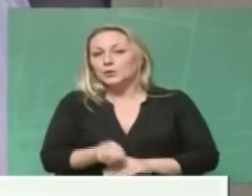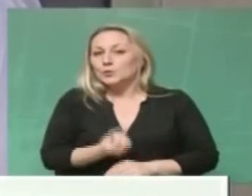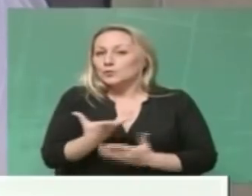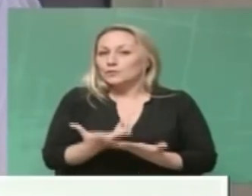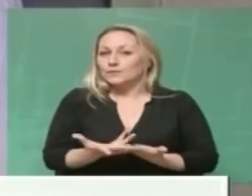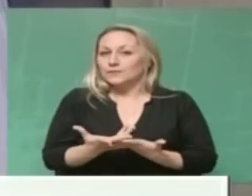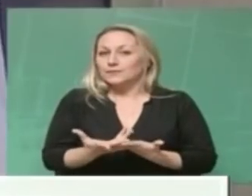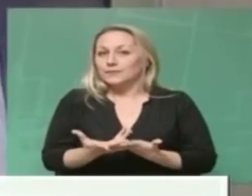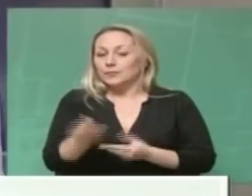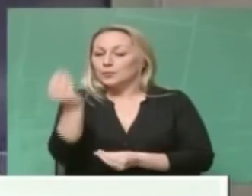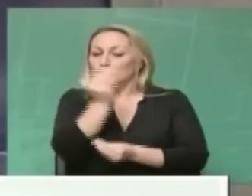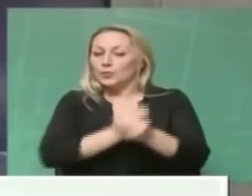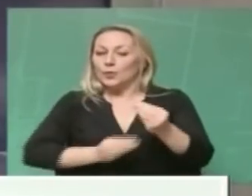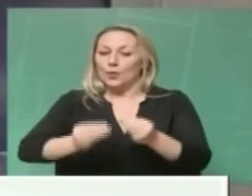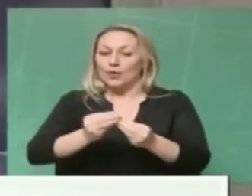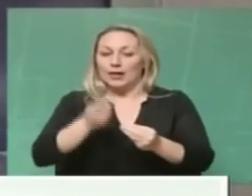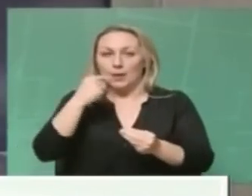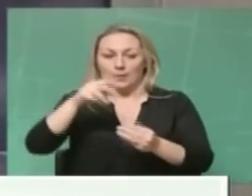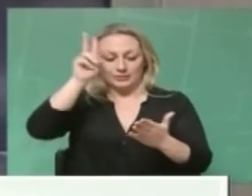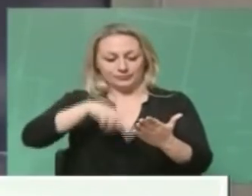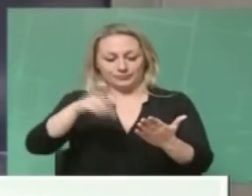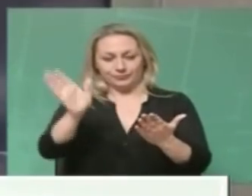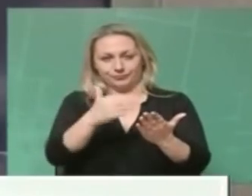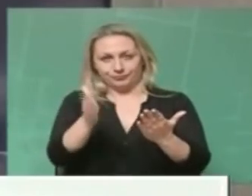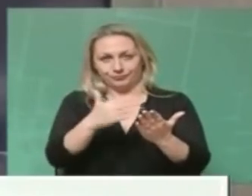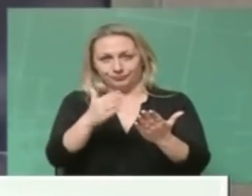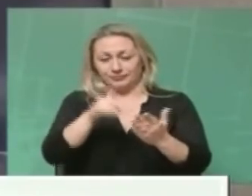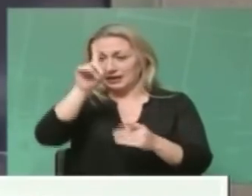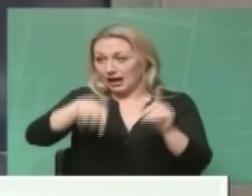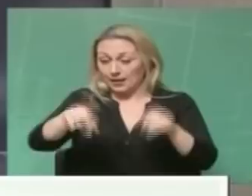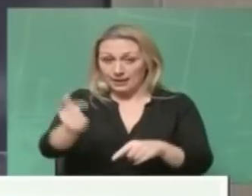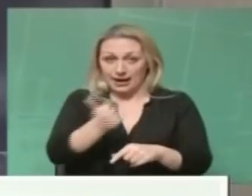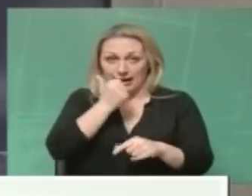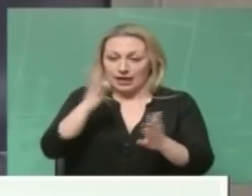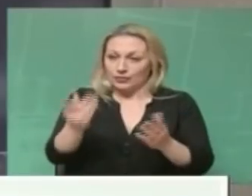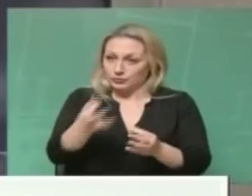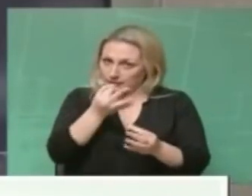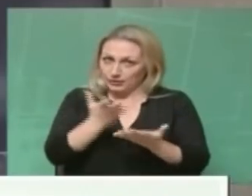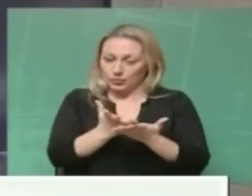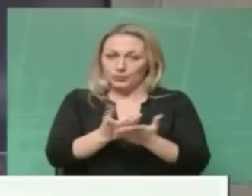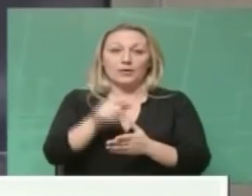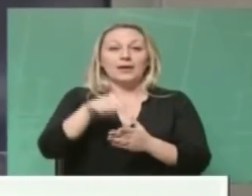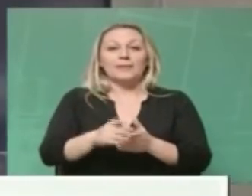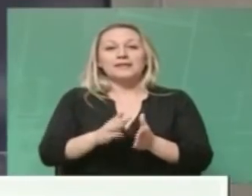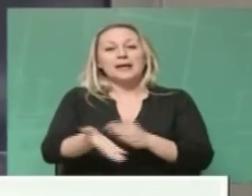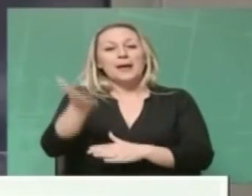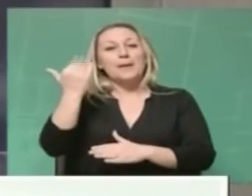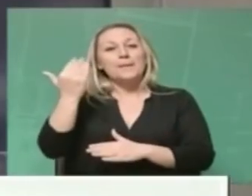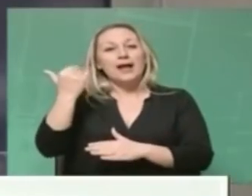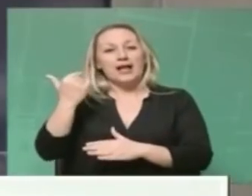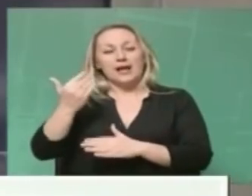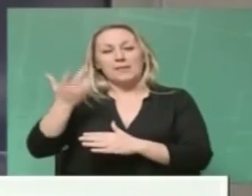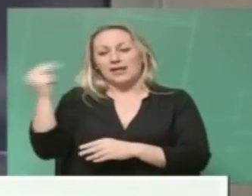ότι τα περισσότερα, από όσο μπόρεσα να δω, εδώ είμαστε και να με διαψεύσετε, δεν είναι ζήτημα. Τα περισσότερα είναι παλιότερες ιστορίες, οι